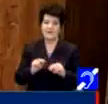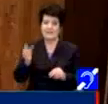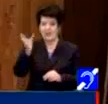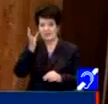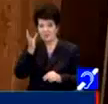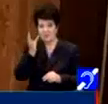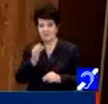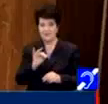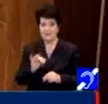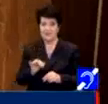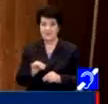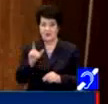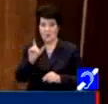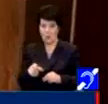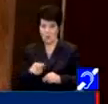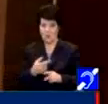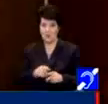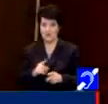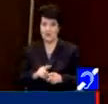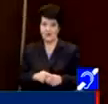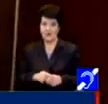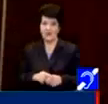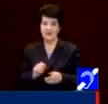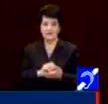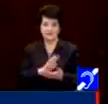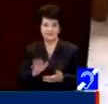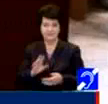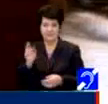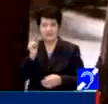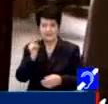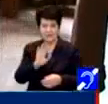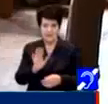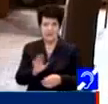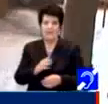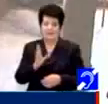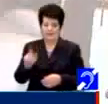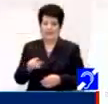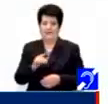didactico-științifice și omul care nu încetează să învețe, chiar de la discipolii ei.